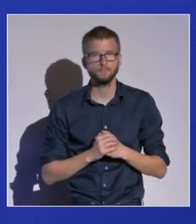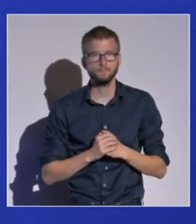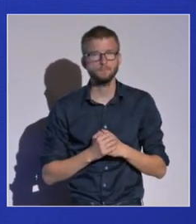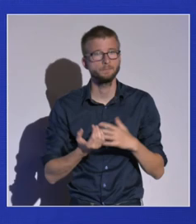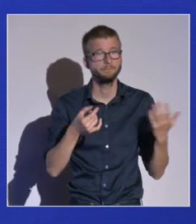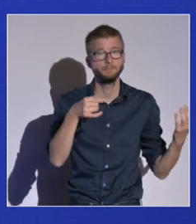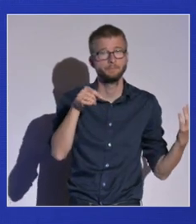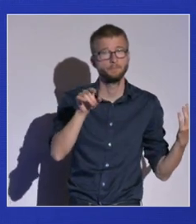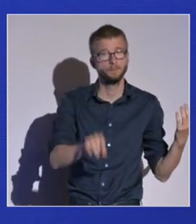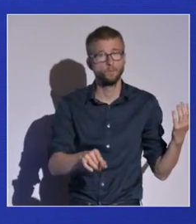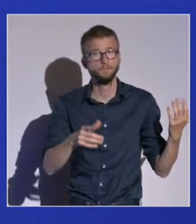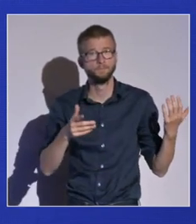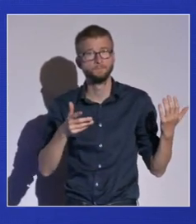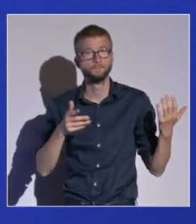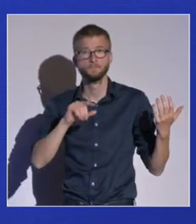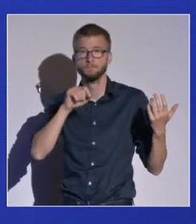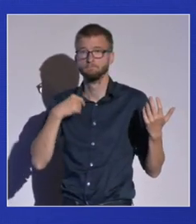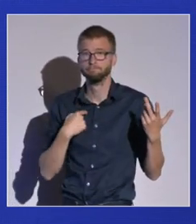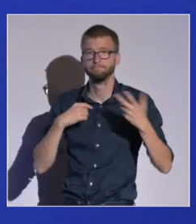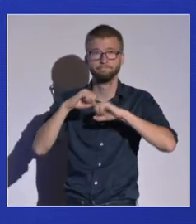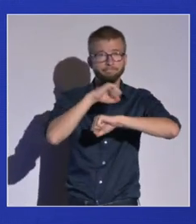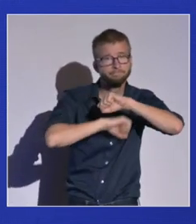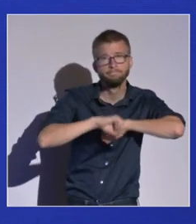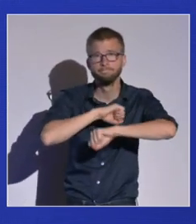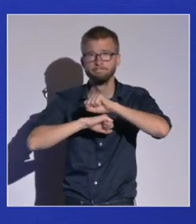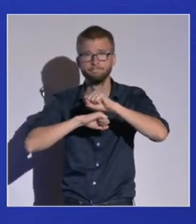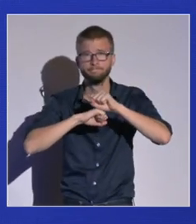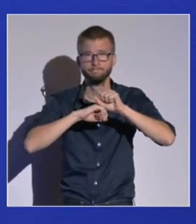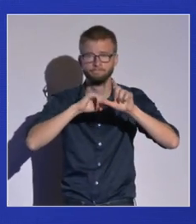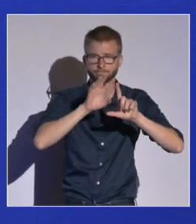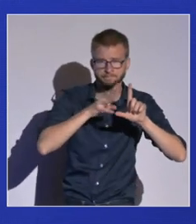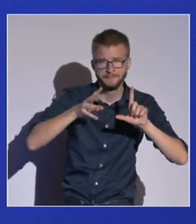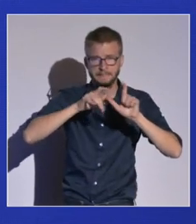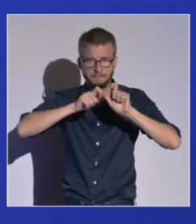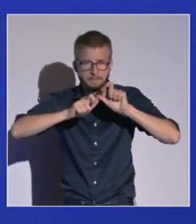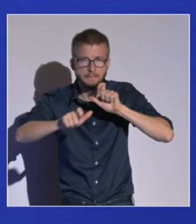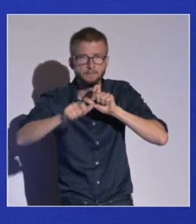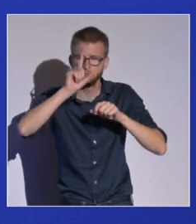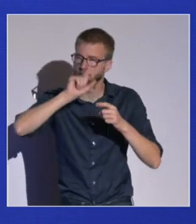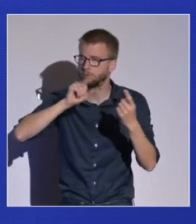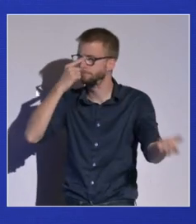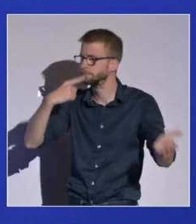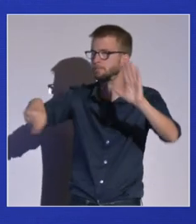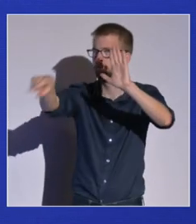Il faut que nous planifions l'idée de revenir à l'équilibre des finances publiques.